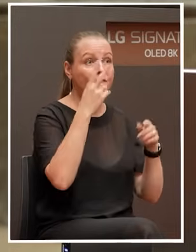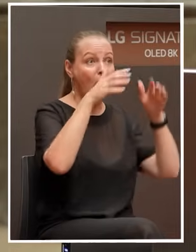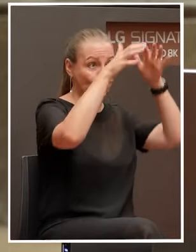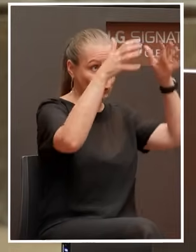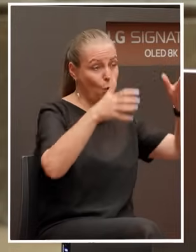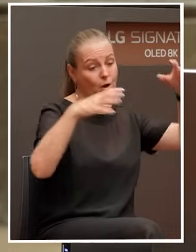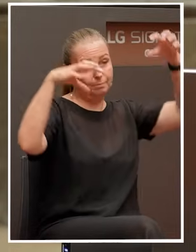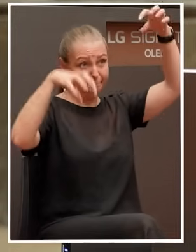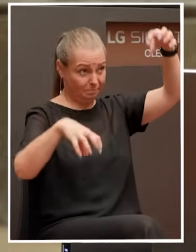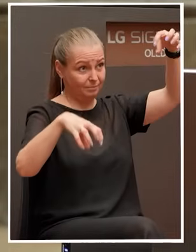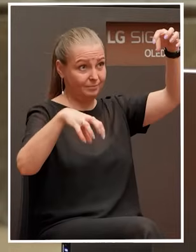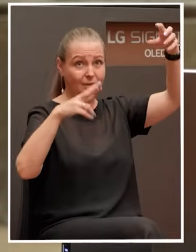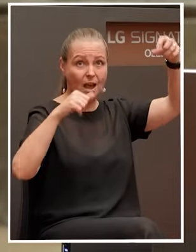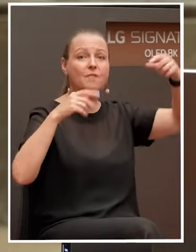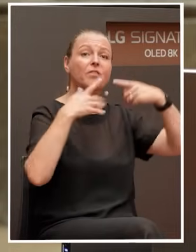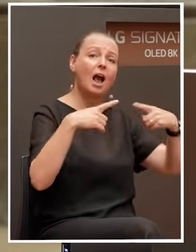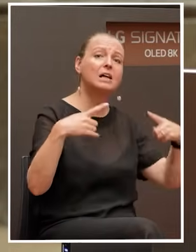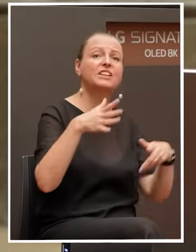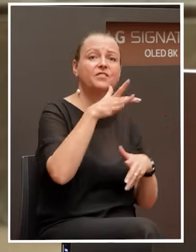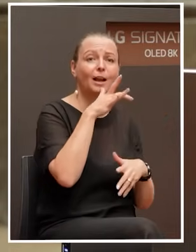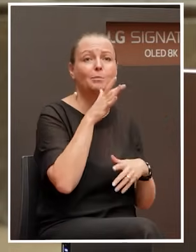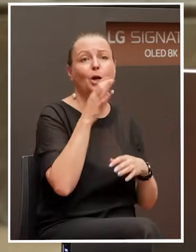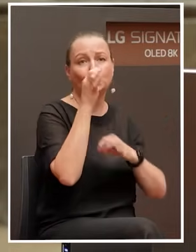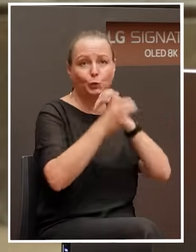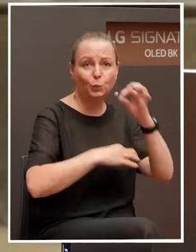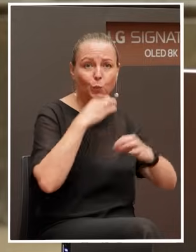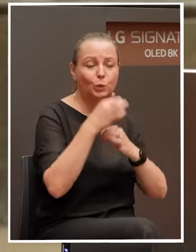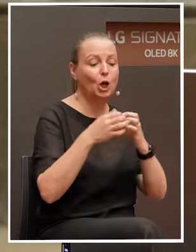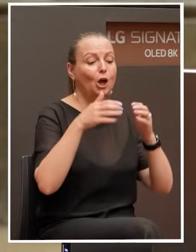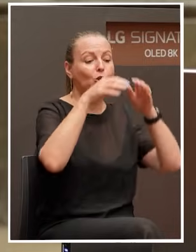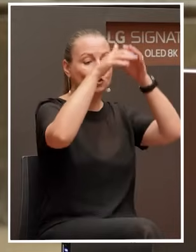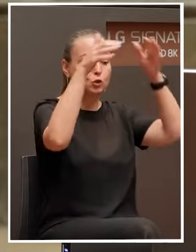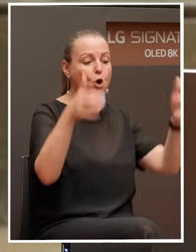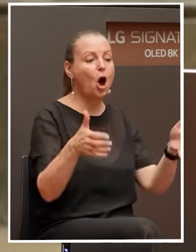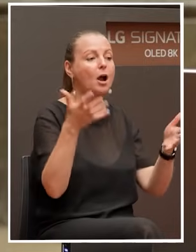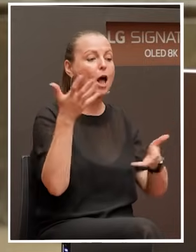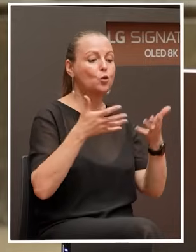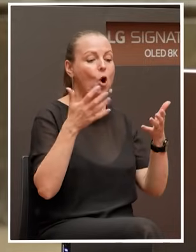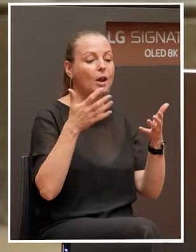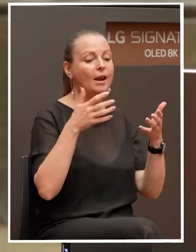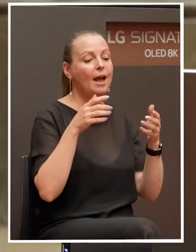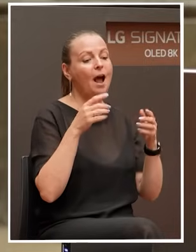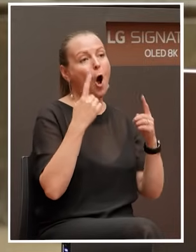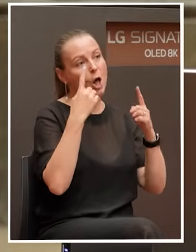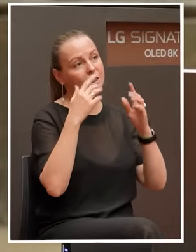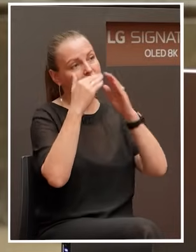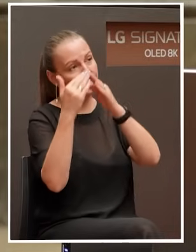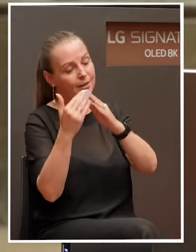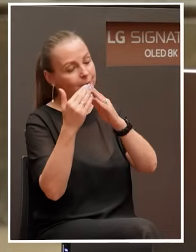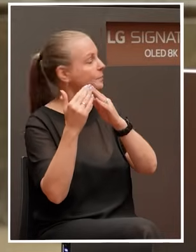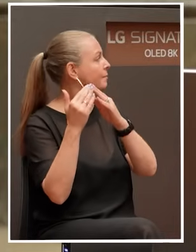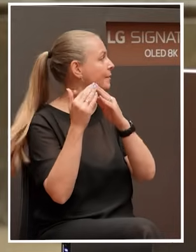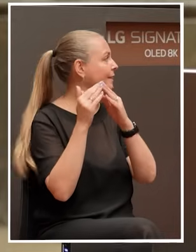один побольше, другой поменьше в разное время суток. Стог, который стоит сиротинушкой посреди